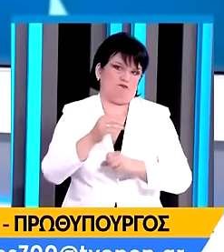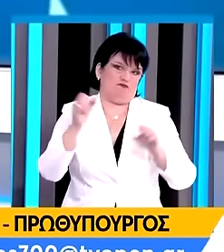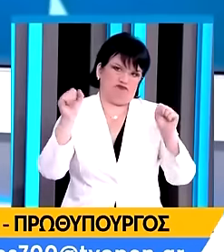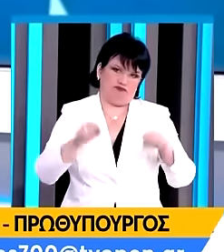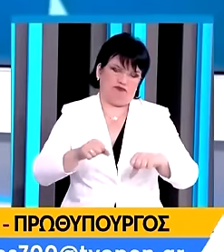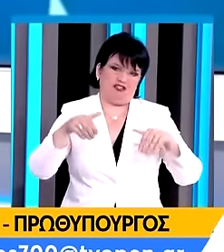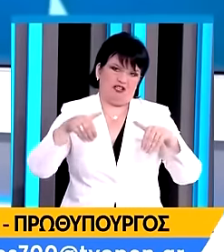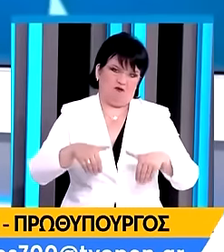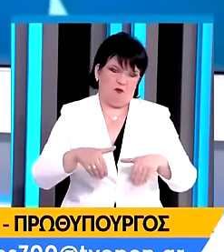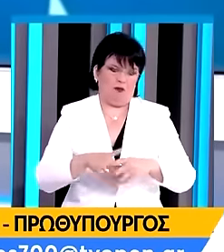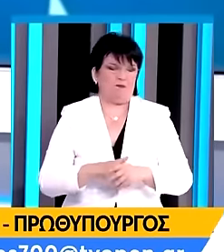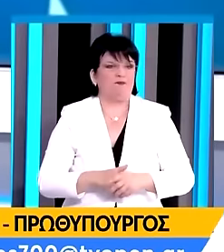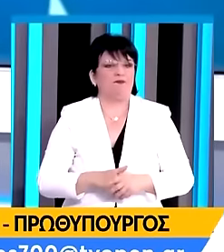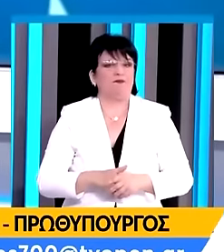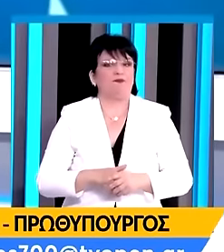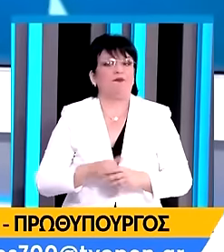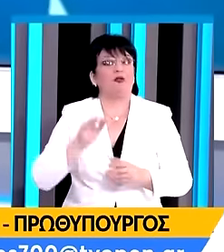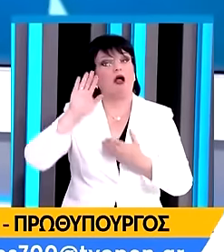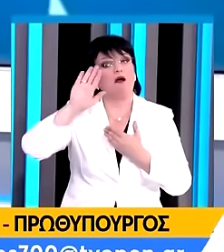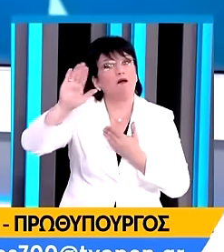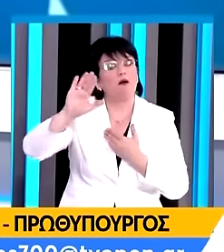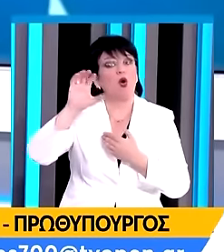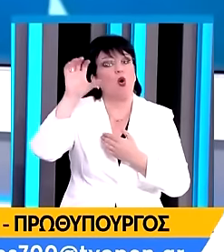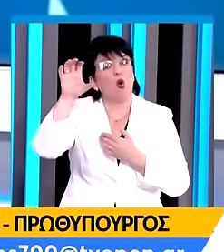στη Φλόριντα. Γειτονική χώρα είναι.